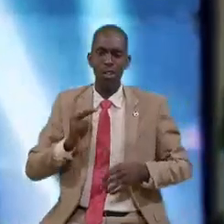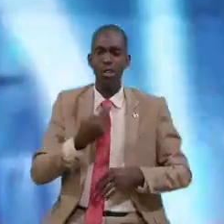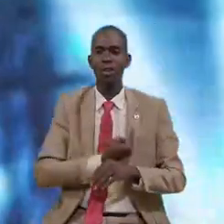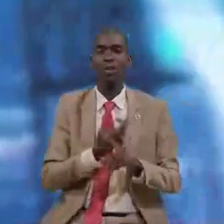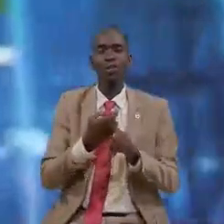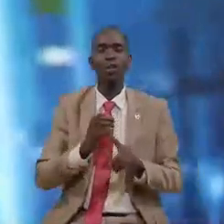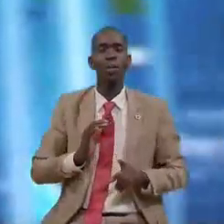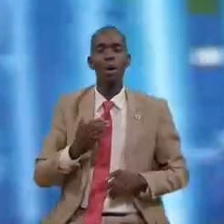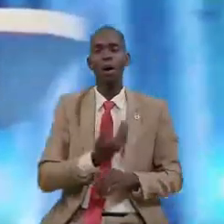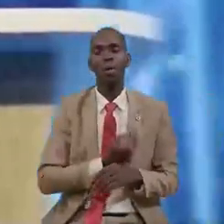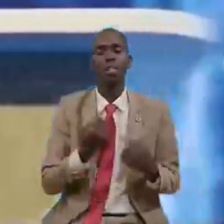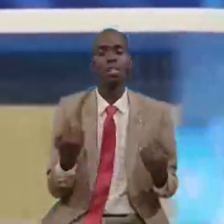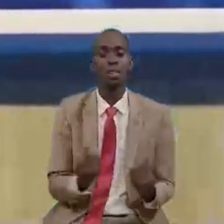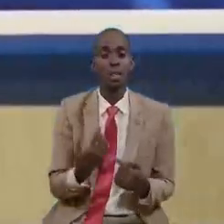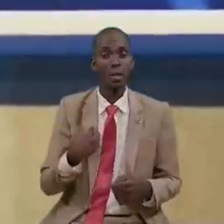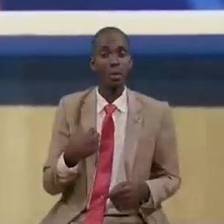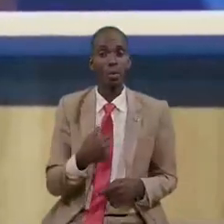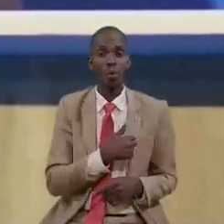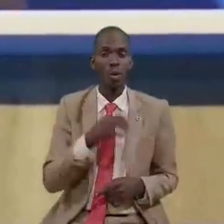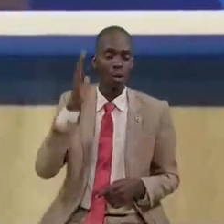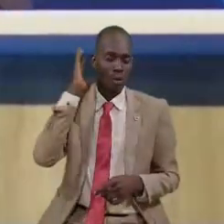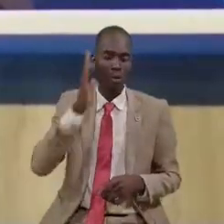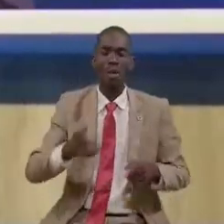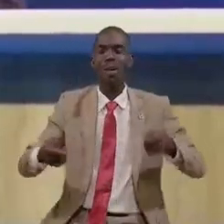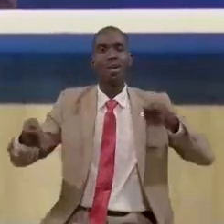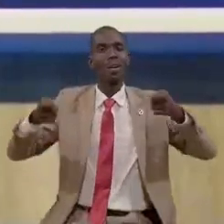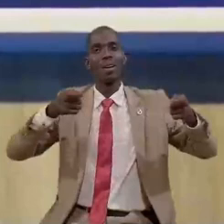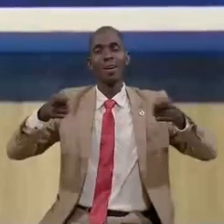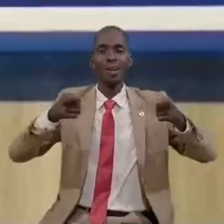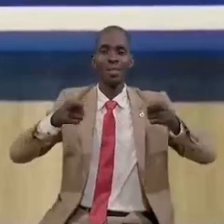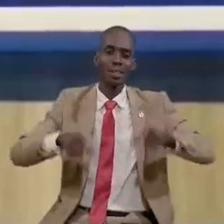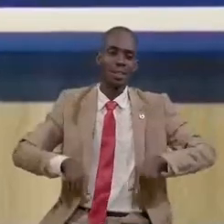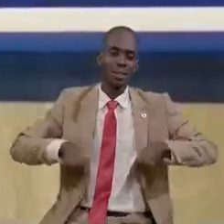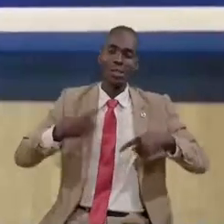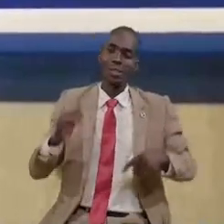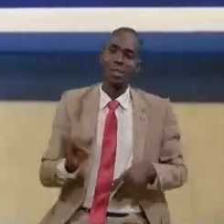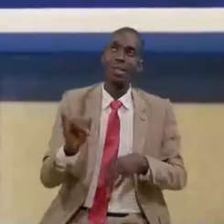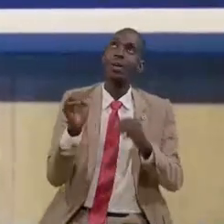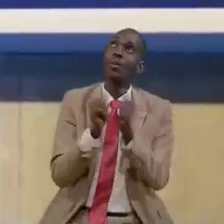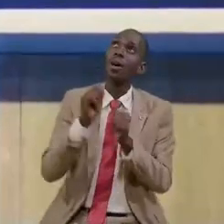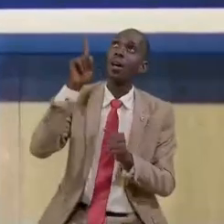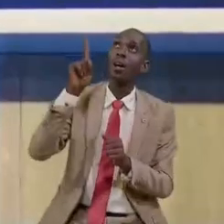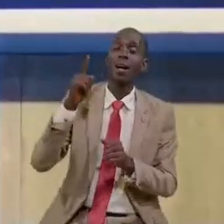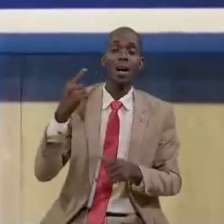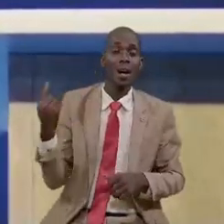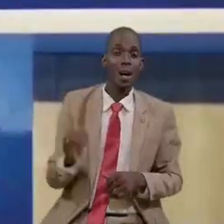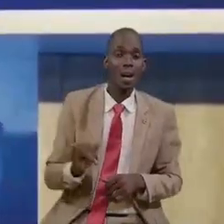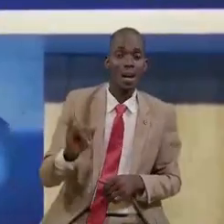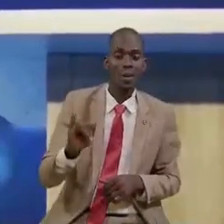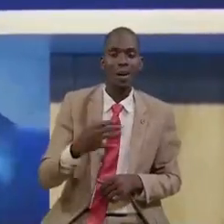tous nos péchés. Et nous régnerons avec lui au siècle des siècles. Et je